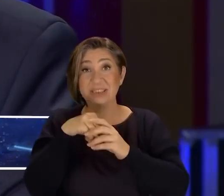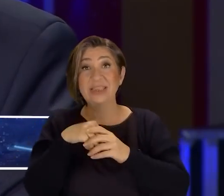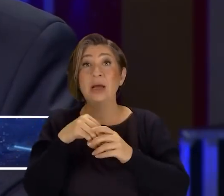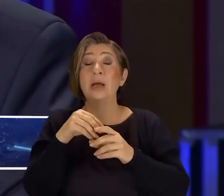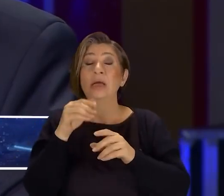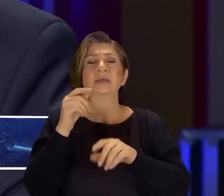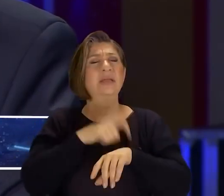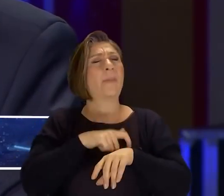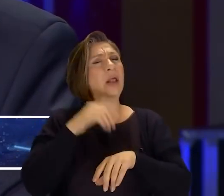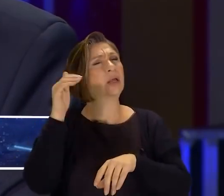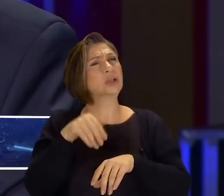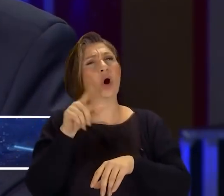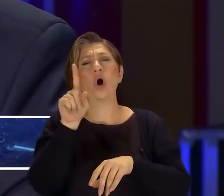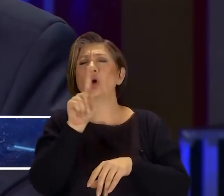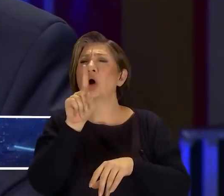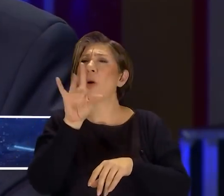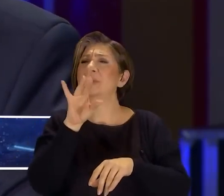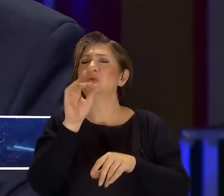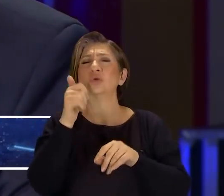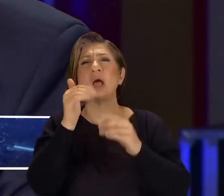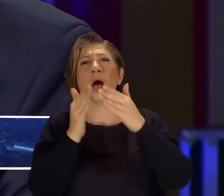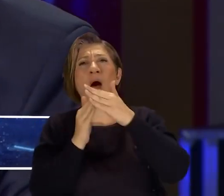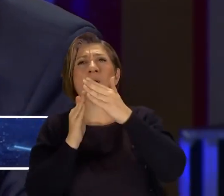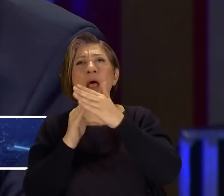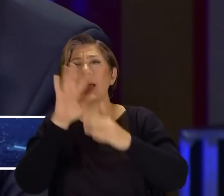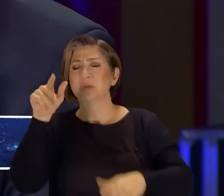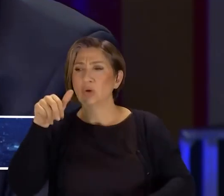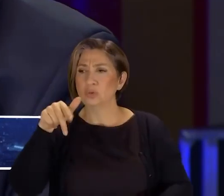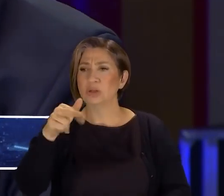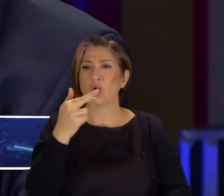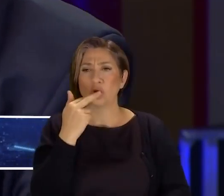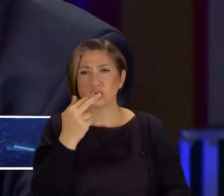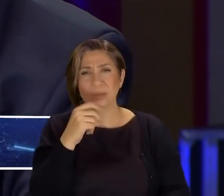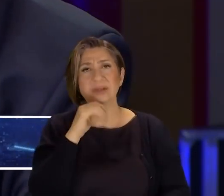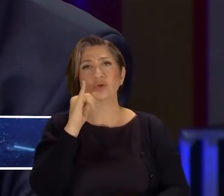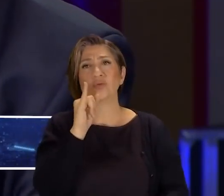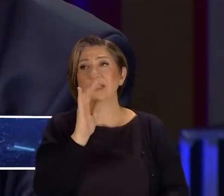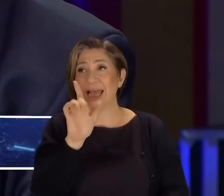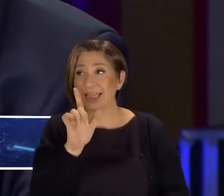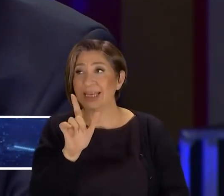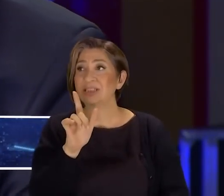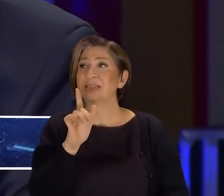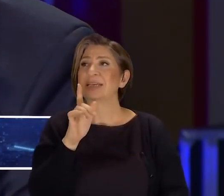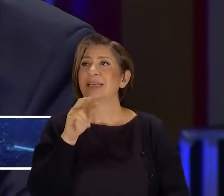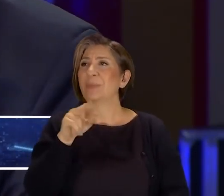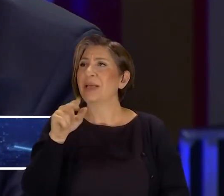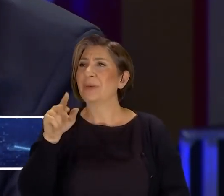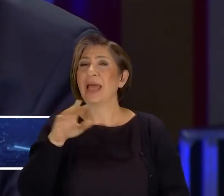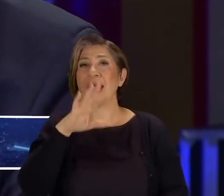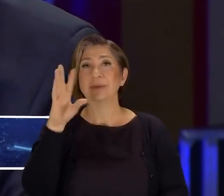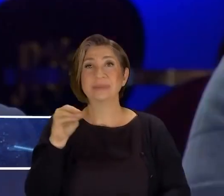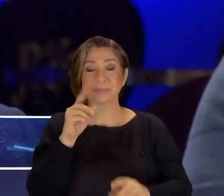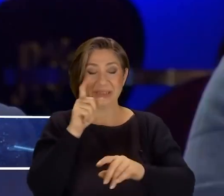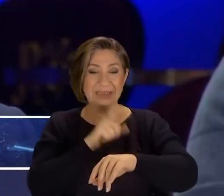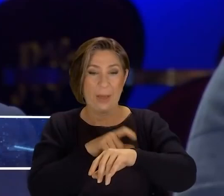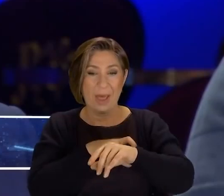vakti zamanı gelince 10 gün 15 gün arayla hepsinin yürümesi, konuşması, tuvalet ihtiyacı vesaire hepsi bir